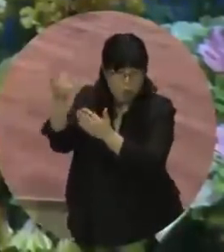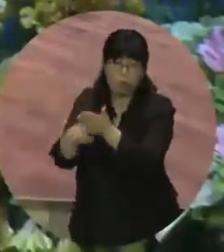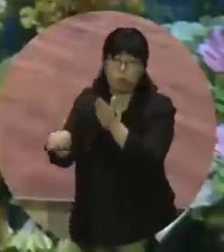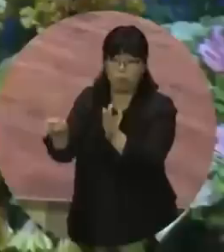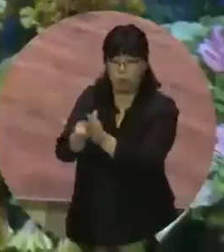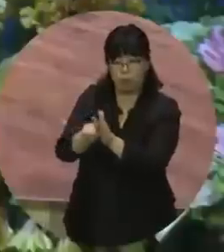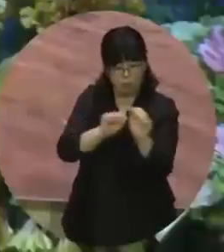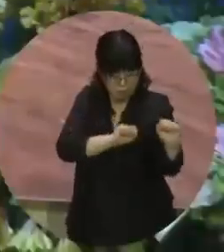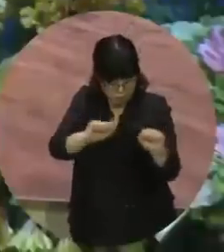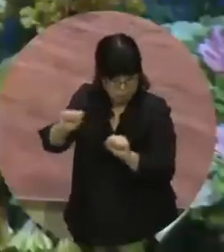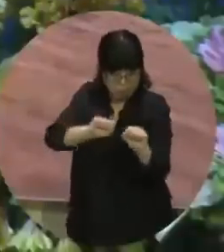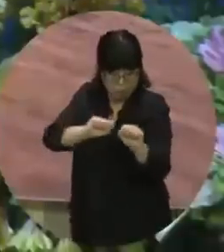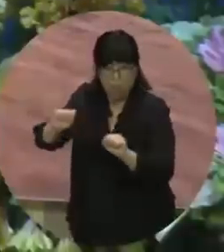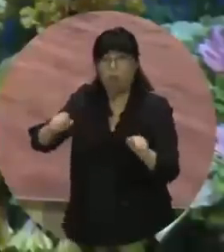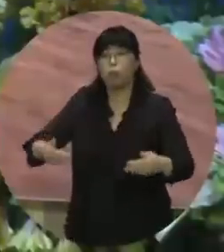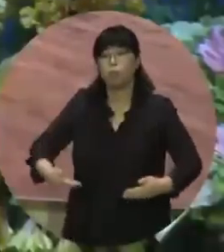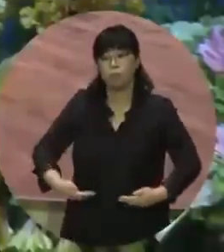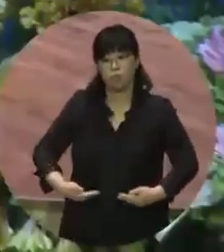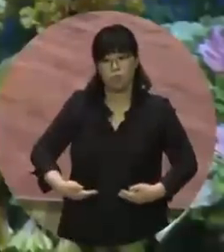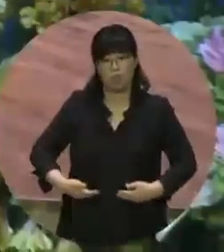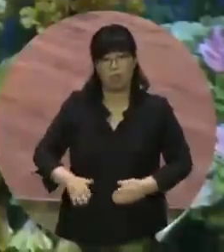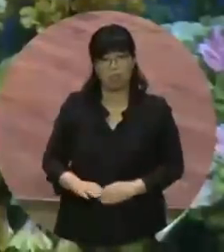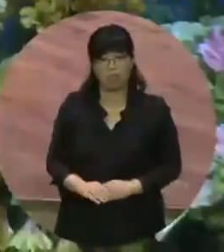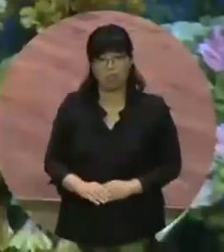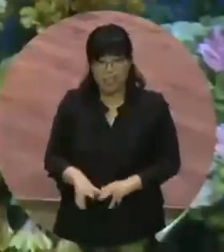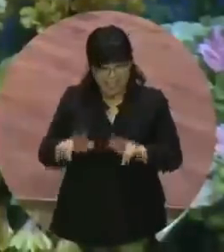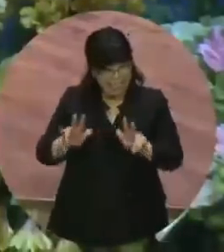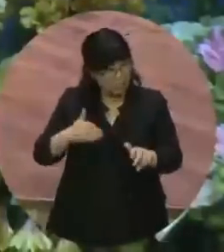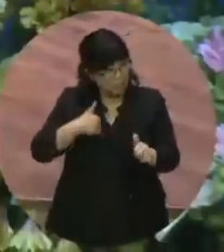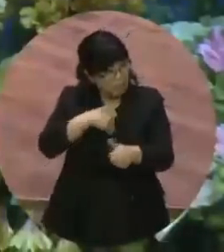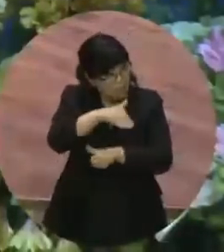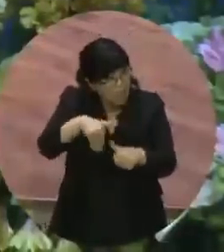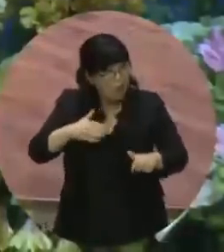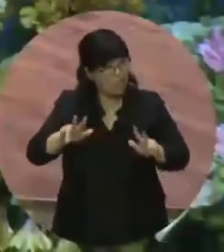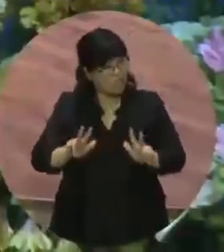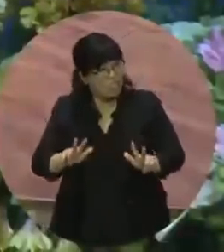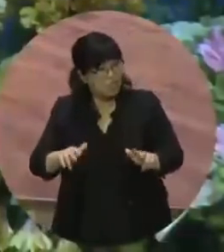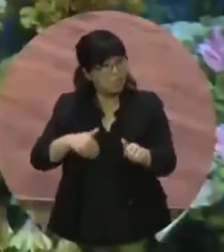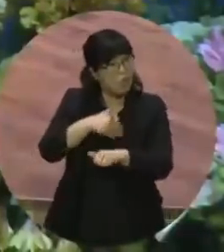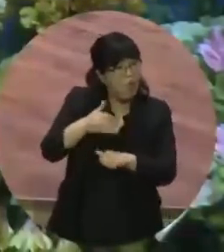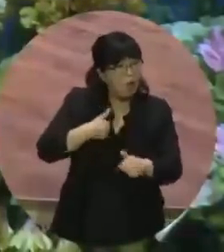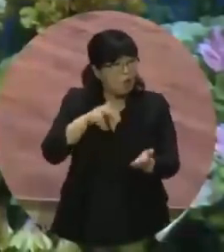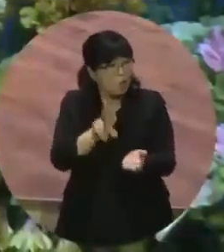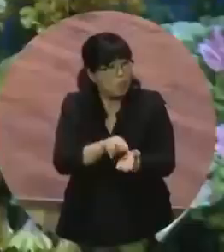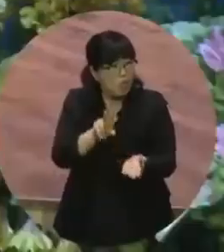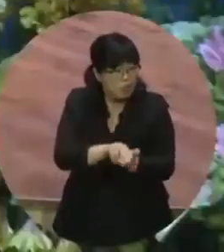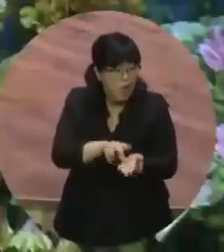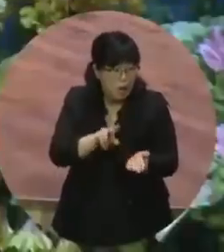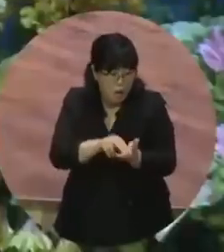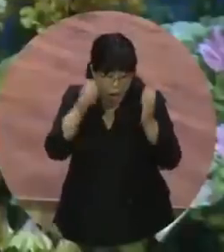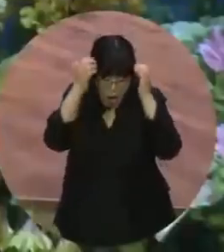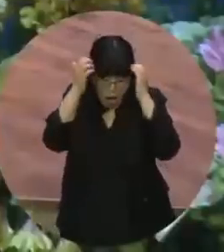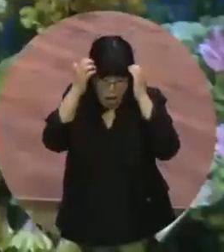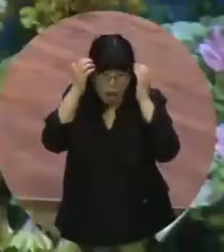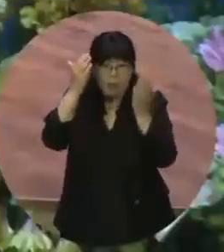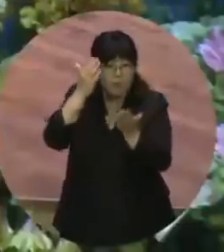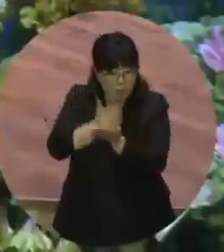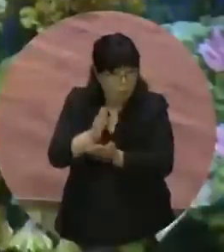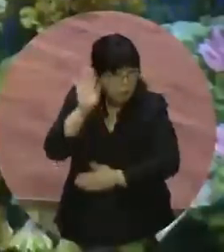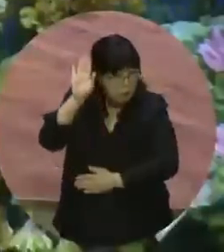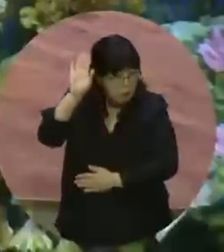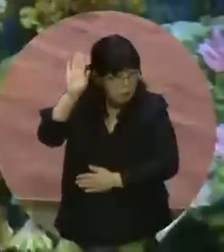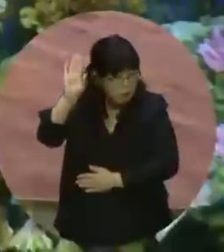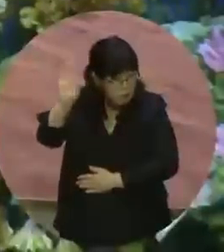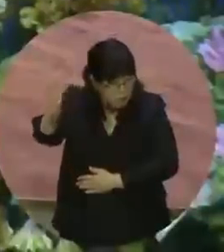날마다 있기를 바랍니다. 내 모든 삶이 육체를 가지고 있기 때문에 세상 일을 하긴 하지만 이 모든 일,